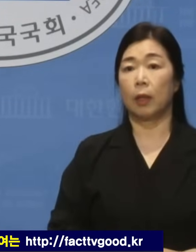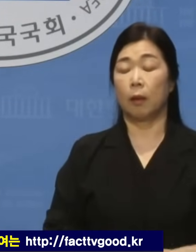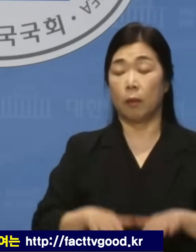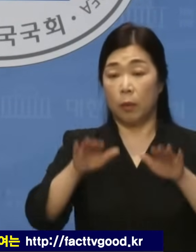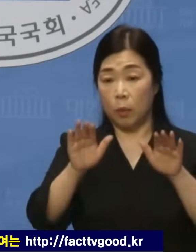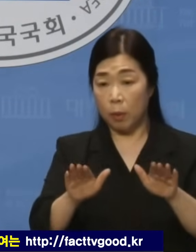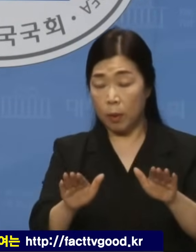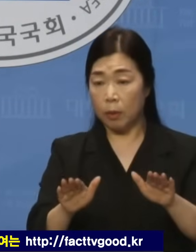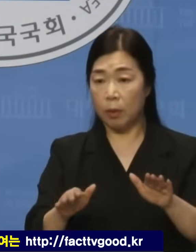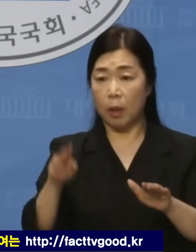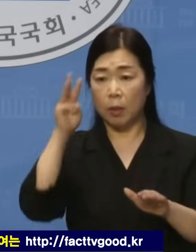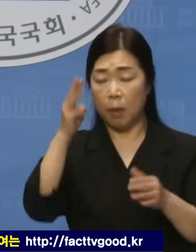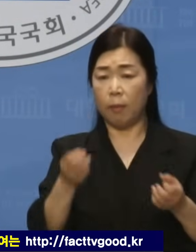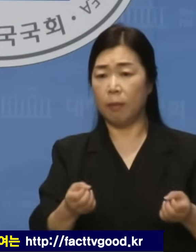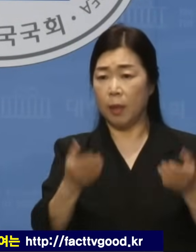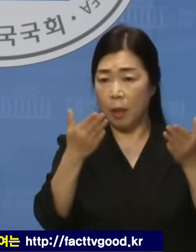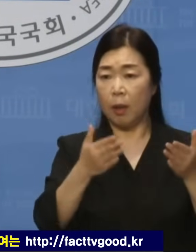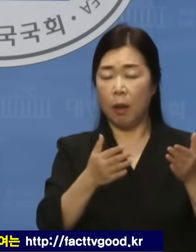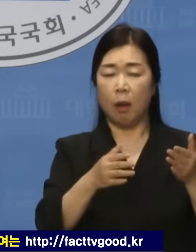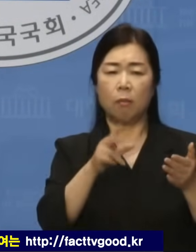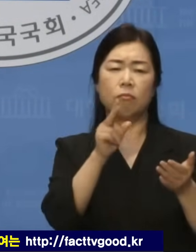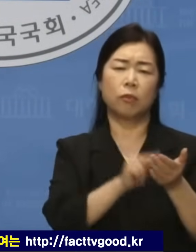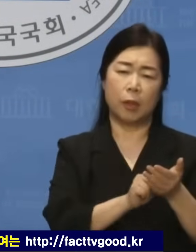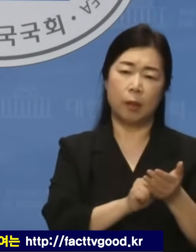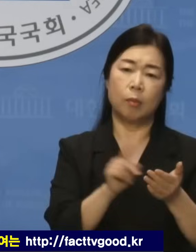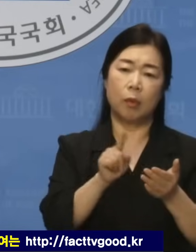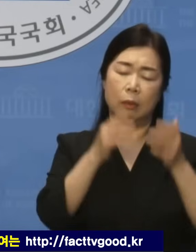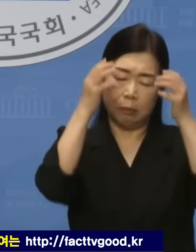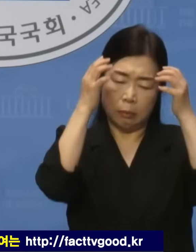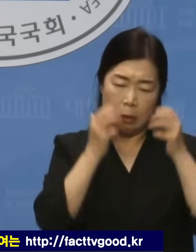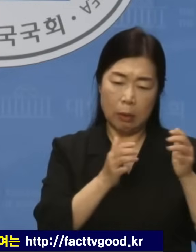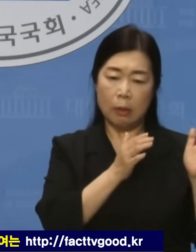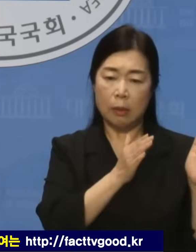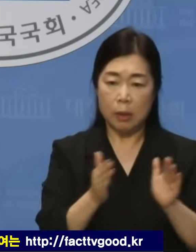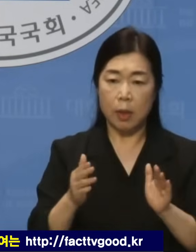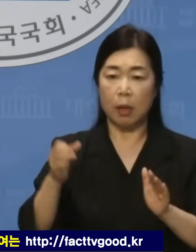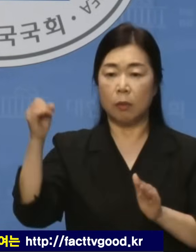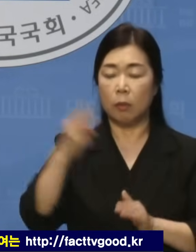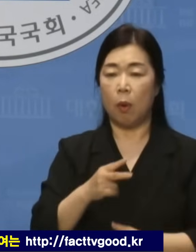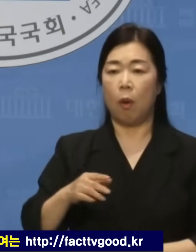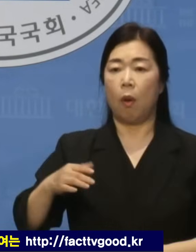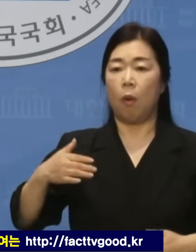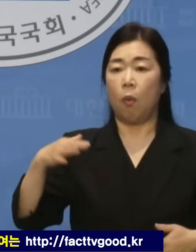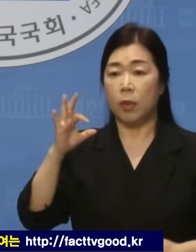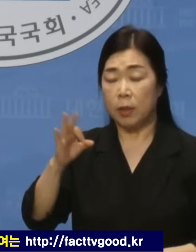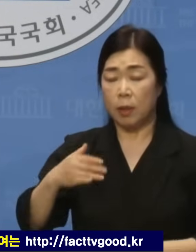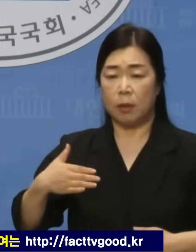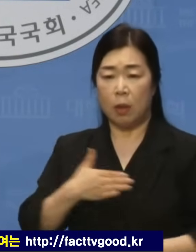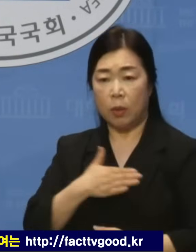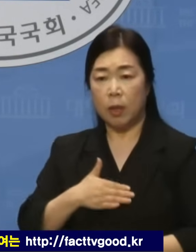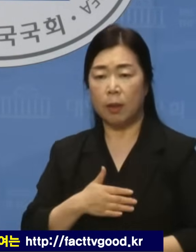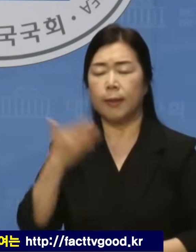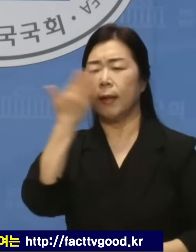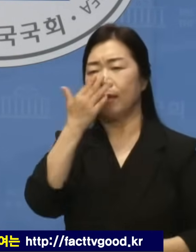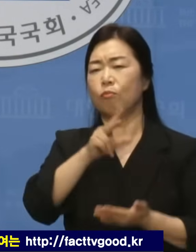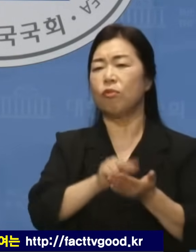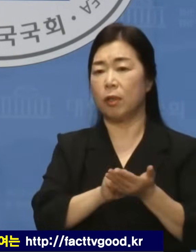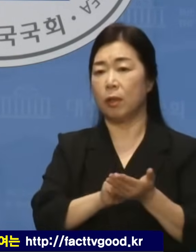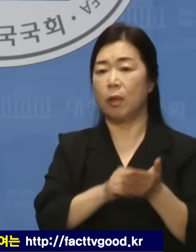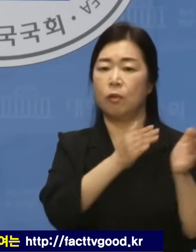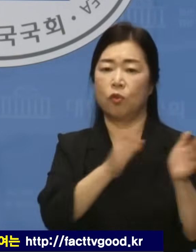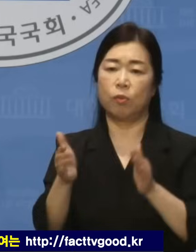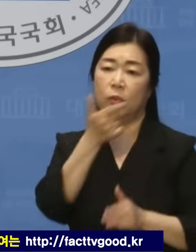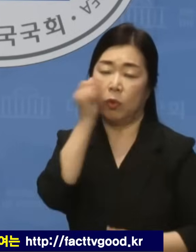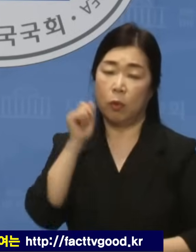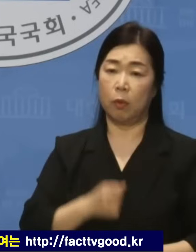이번 잼버리 파행의 근본적 원인은 폭염 대책, 화장실, 샤워장 등 유생 문제에 대한 준비